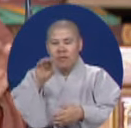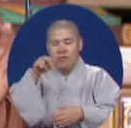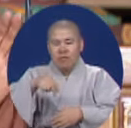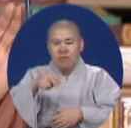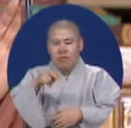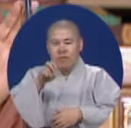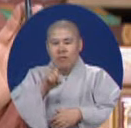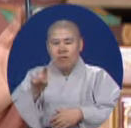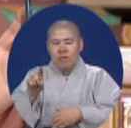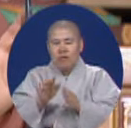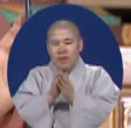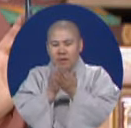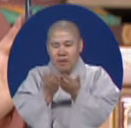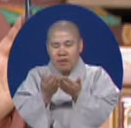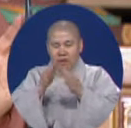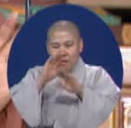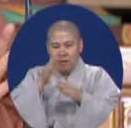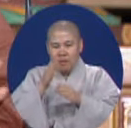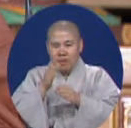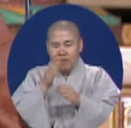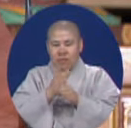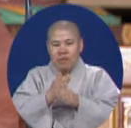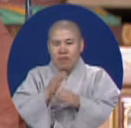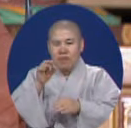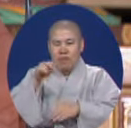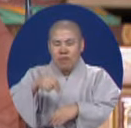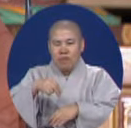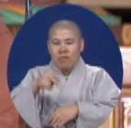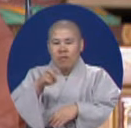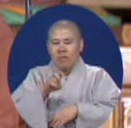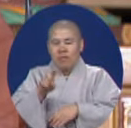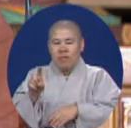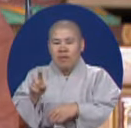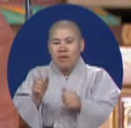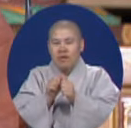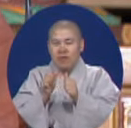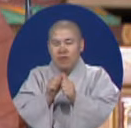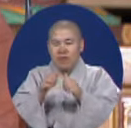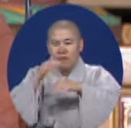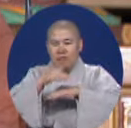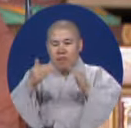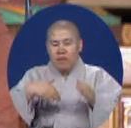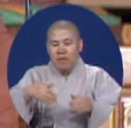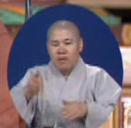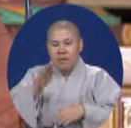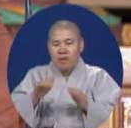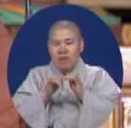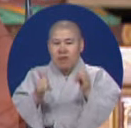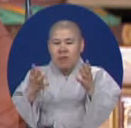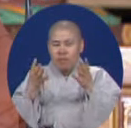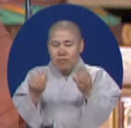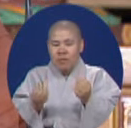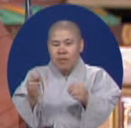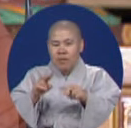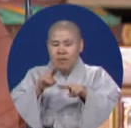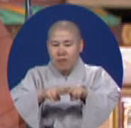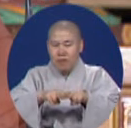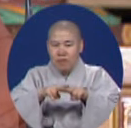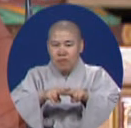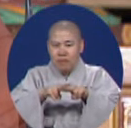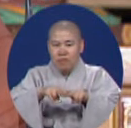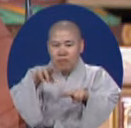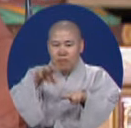유마 거사 방에 떡 갔는데 사람은 많은데 의자가 없어요.